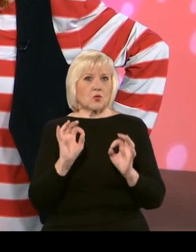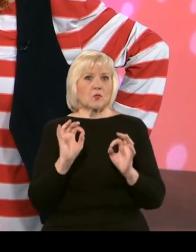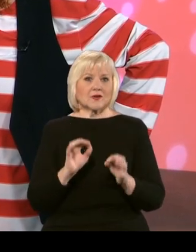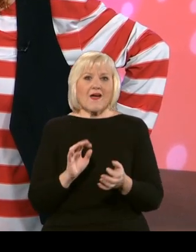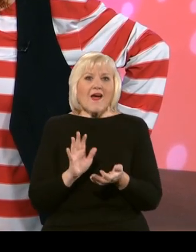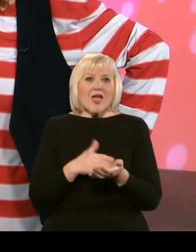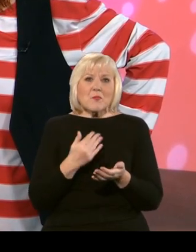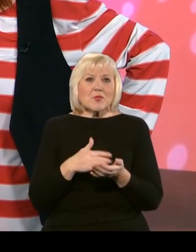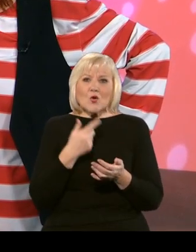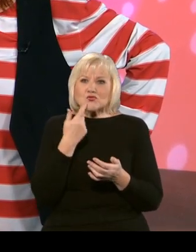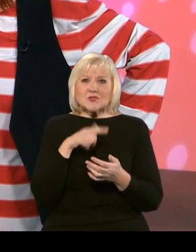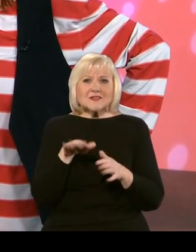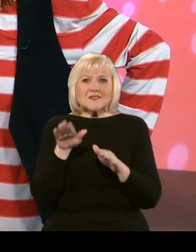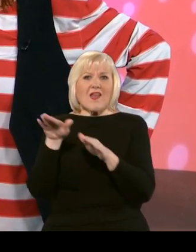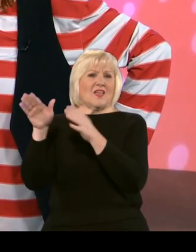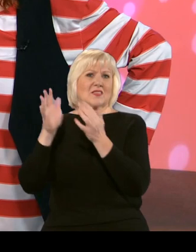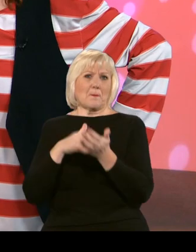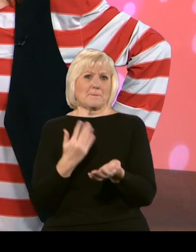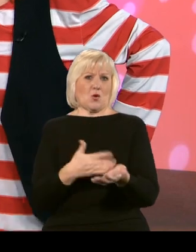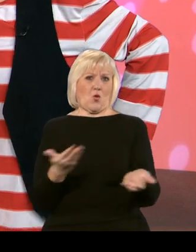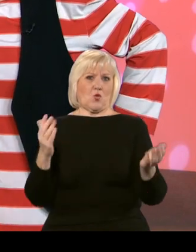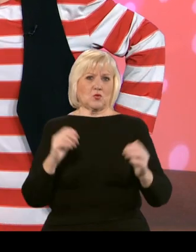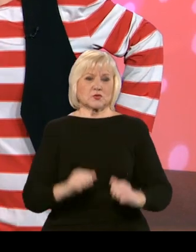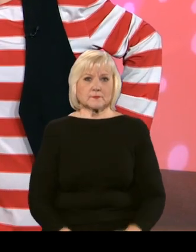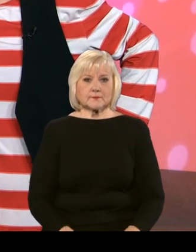proč nelétá? Tak